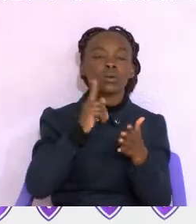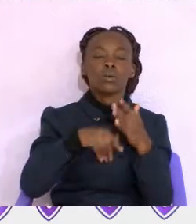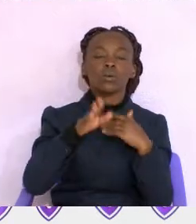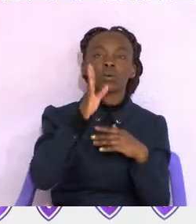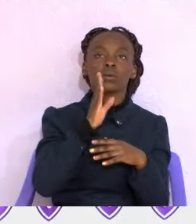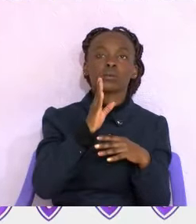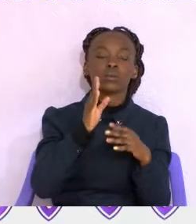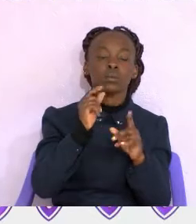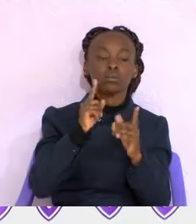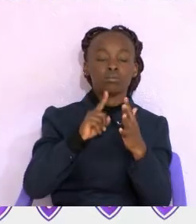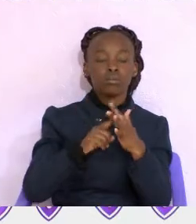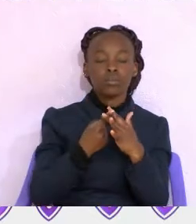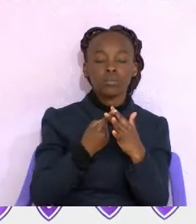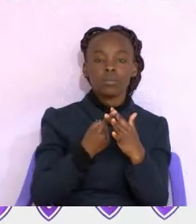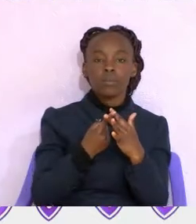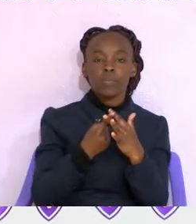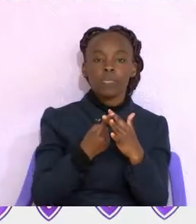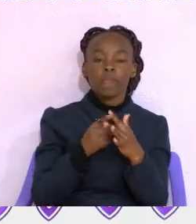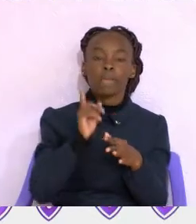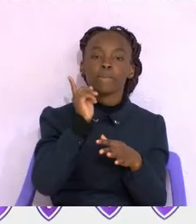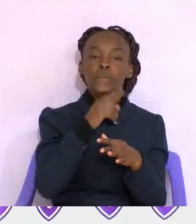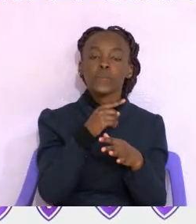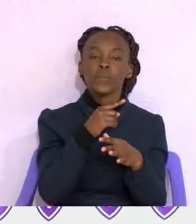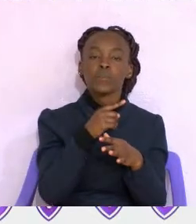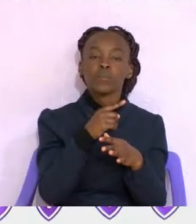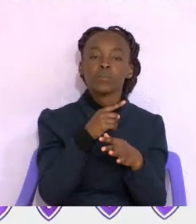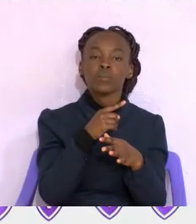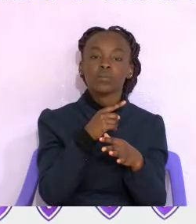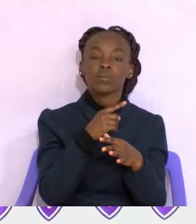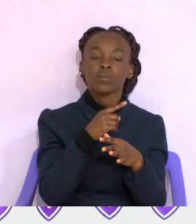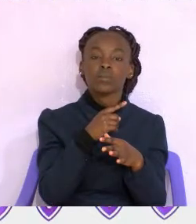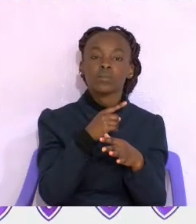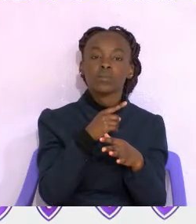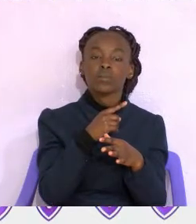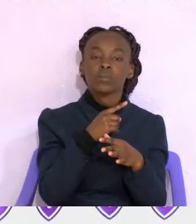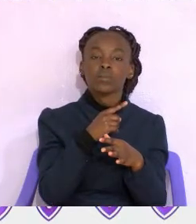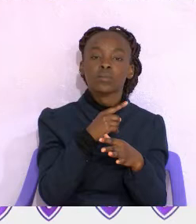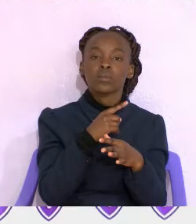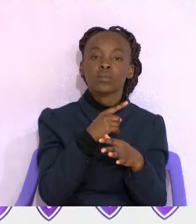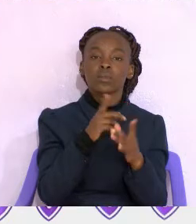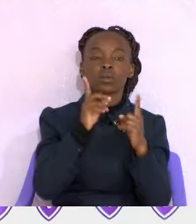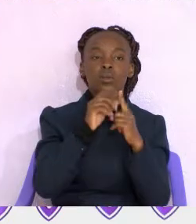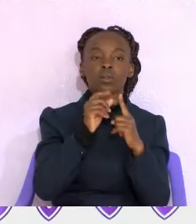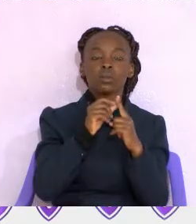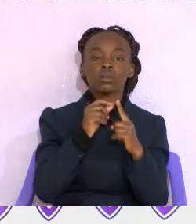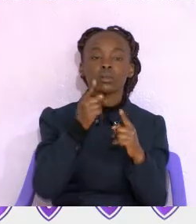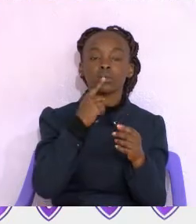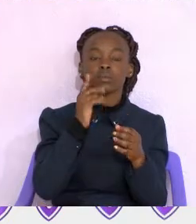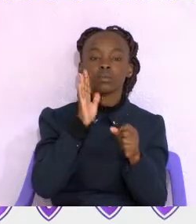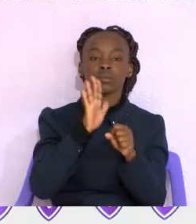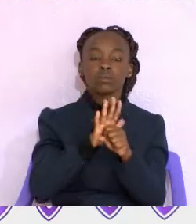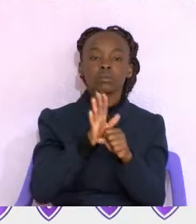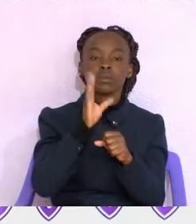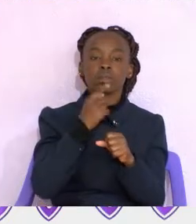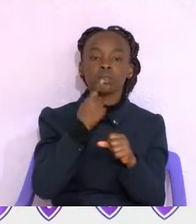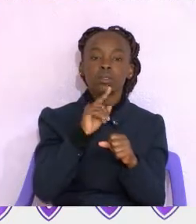ataimaliza. Kwamba yale amekuahidi, hata dhoruba inuke kiasi gani. Wapendwa, maandiko inakuahidi na kusema